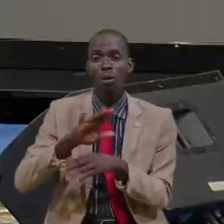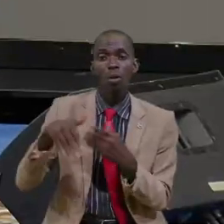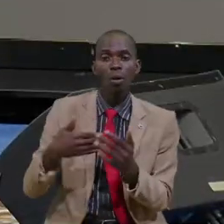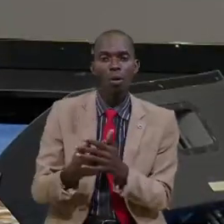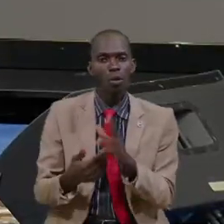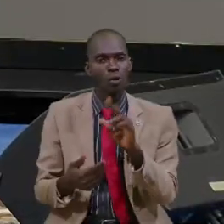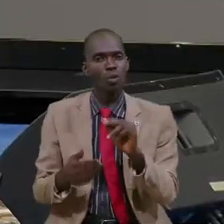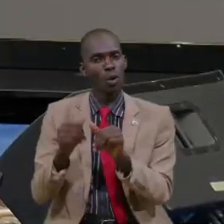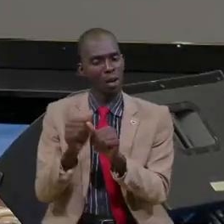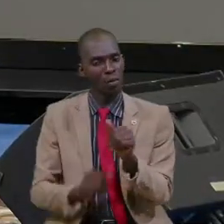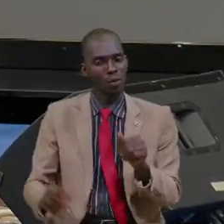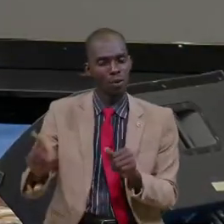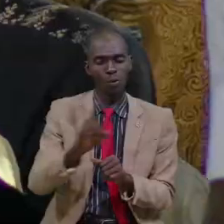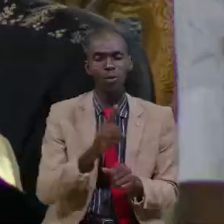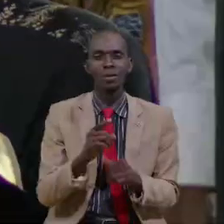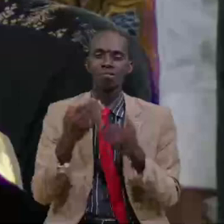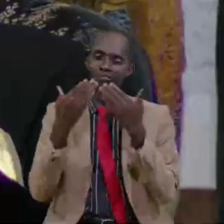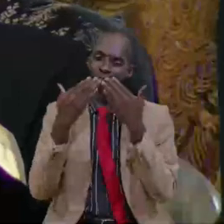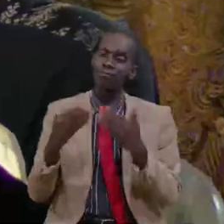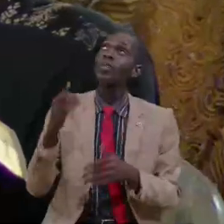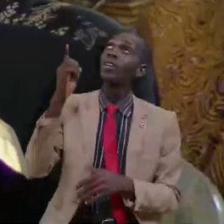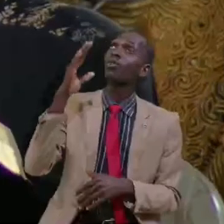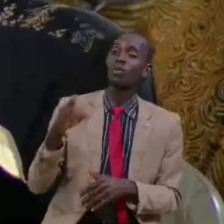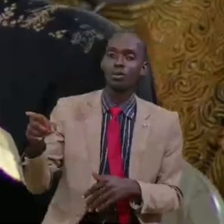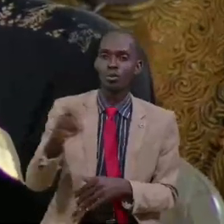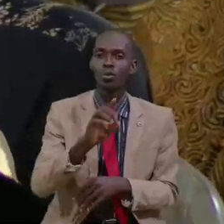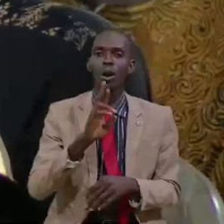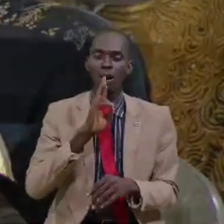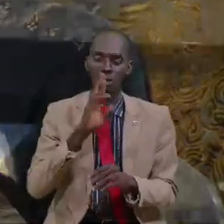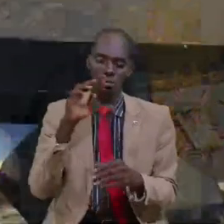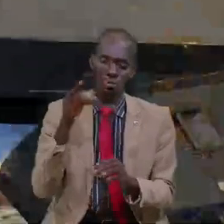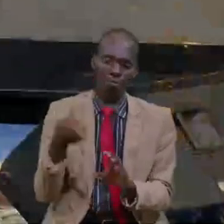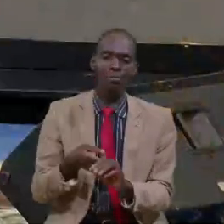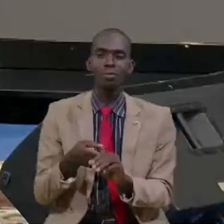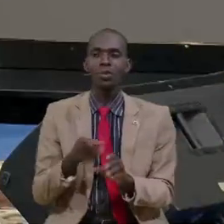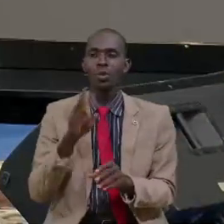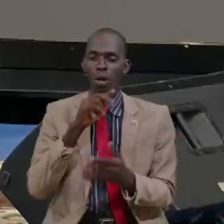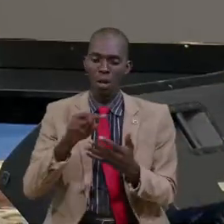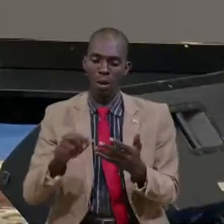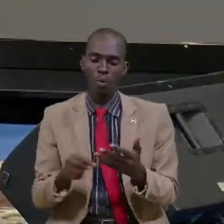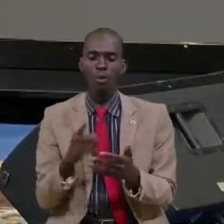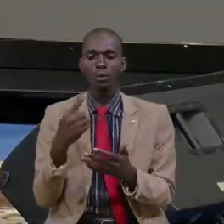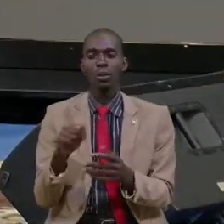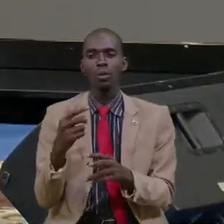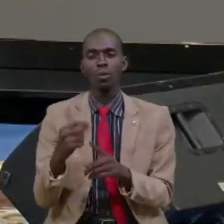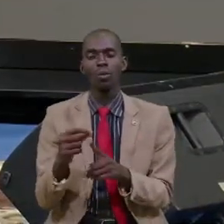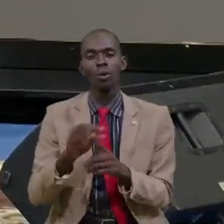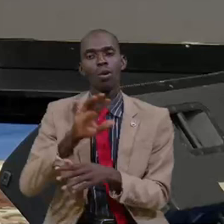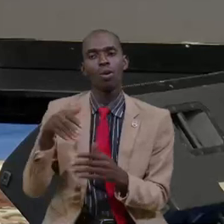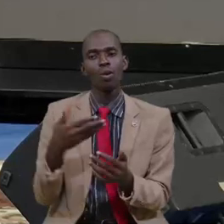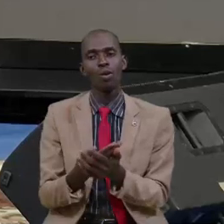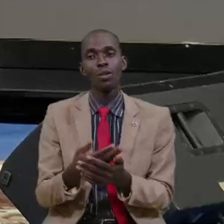inclus. Dieu merci, tu es dedans. Dieu merci, il t'a vu ce